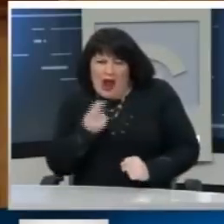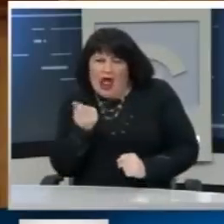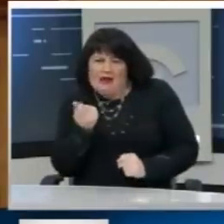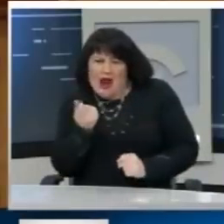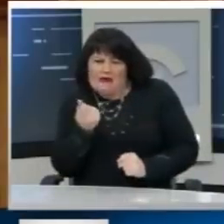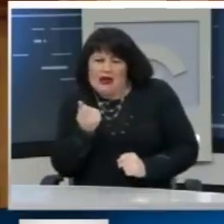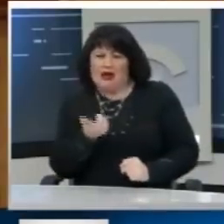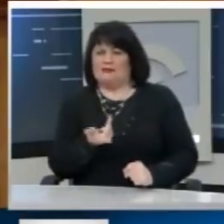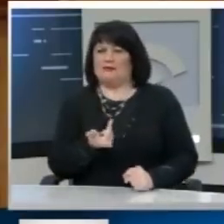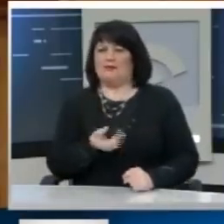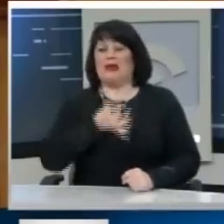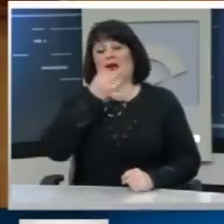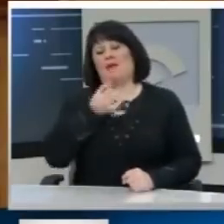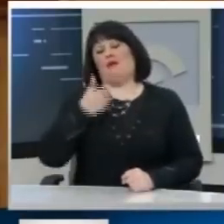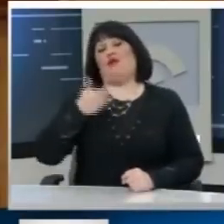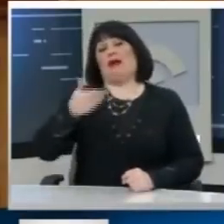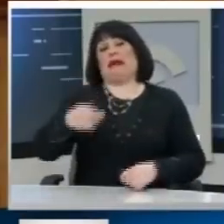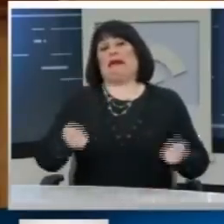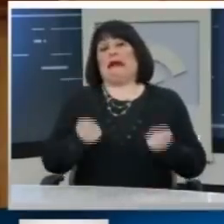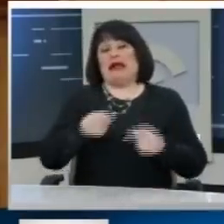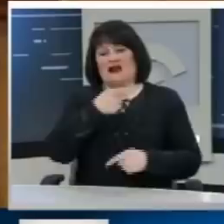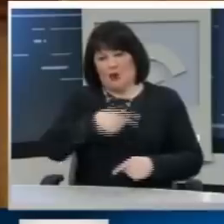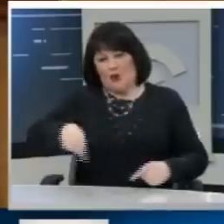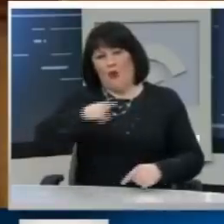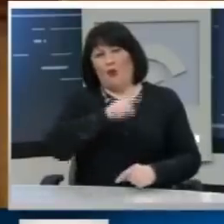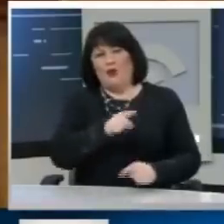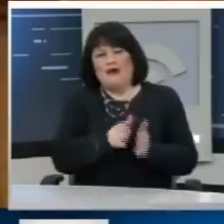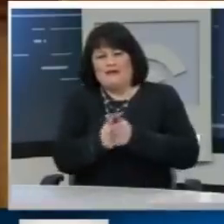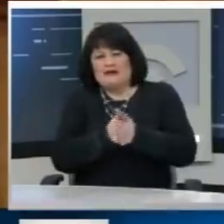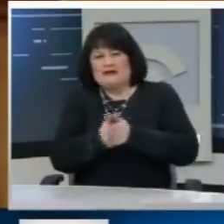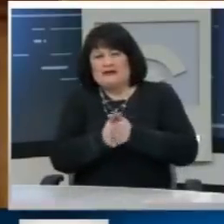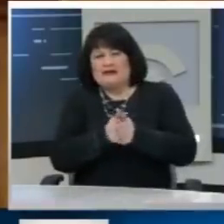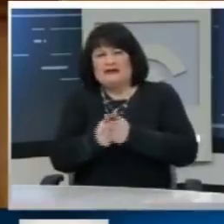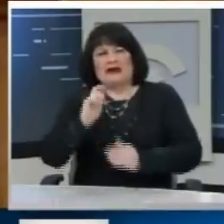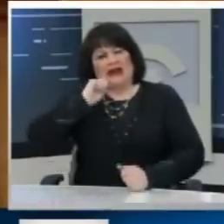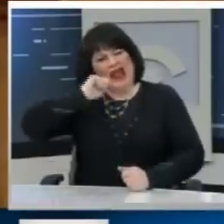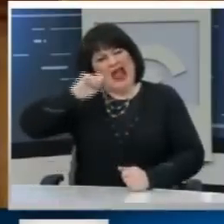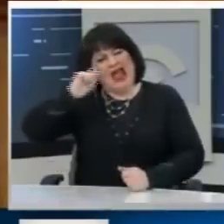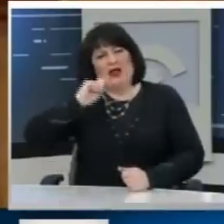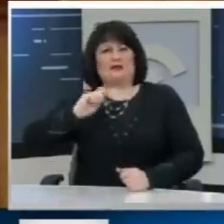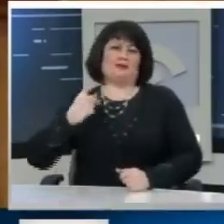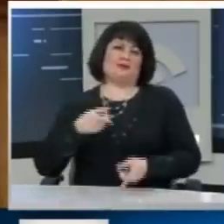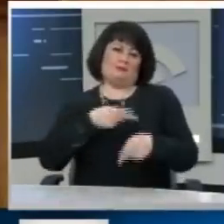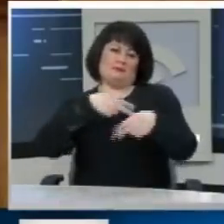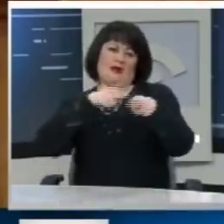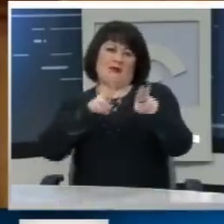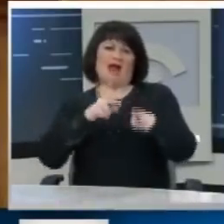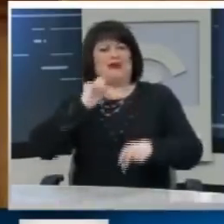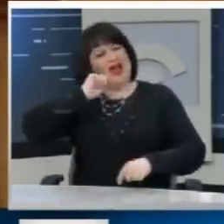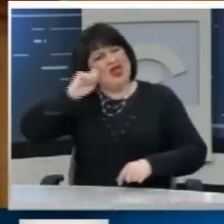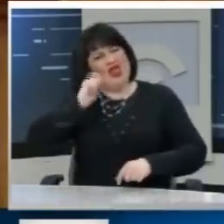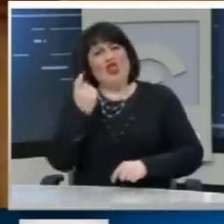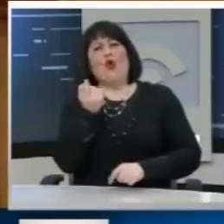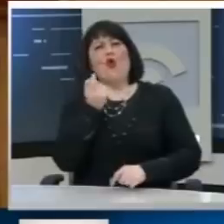δεν θέλω να αναφερθώ στο τι ακολούθησε, αυτοί που έβγαζαν δόντια από εκτελεσμένους και τα πουλούσαν, αυτοί